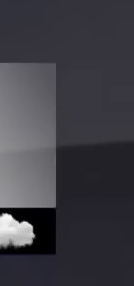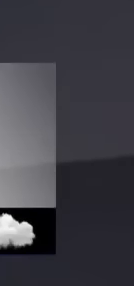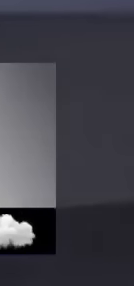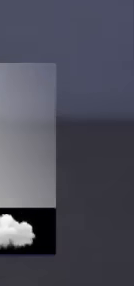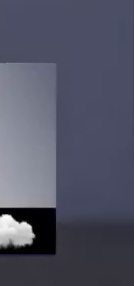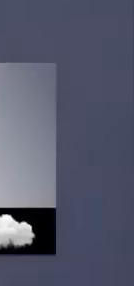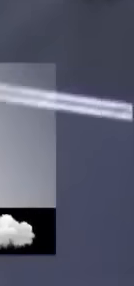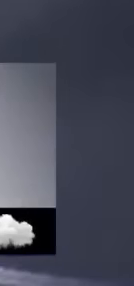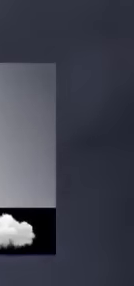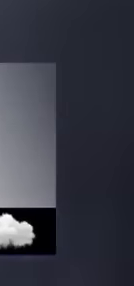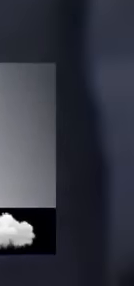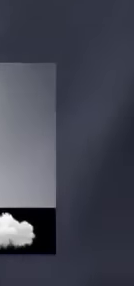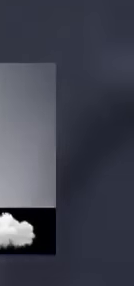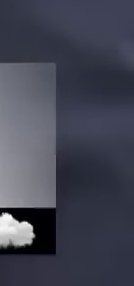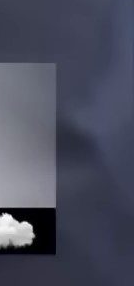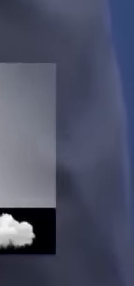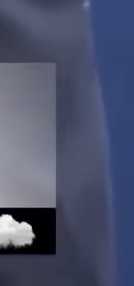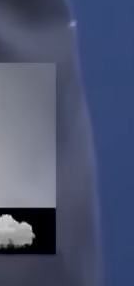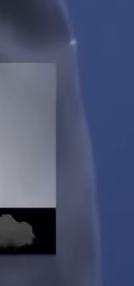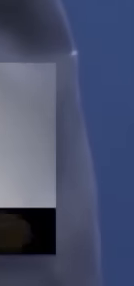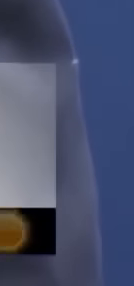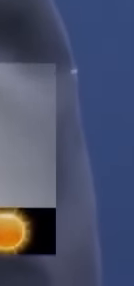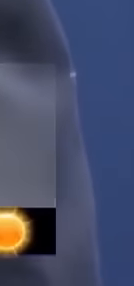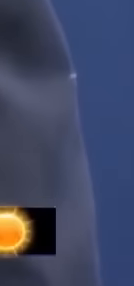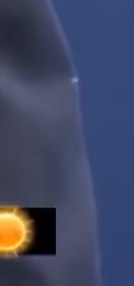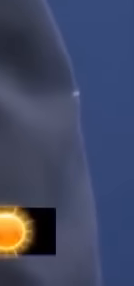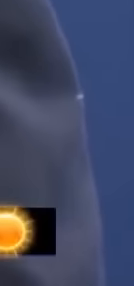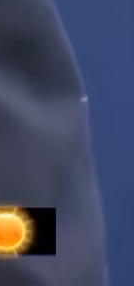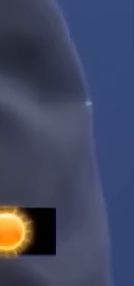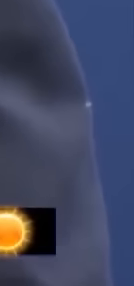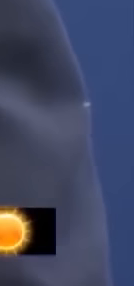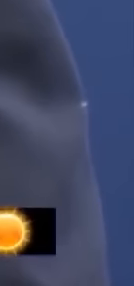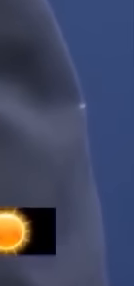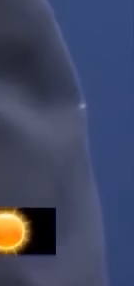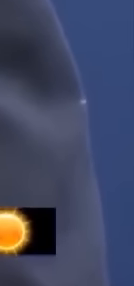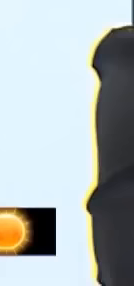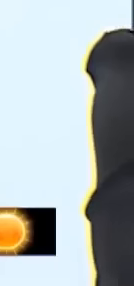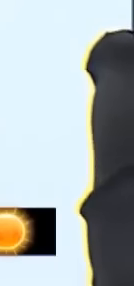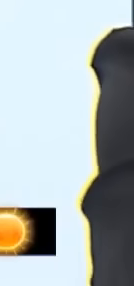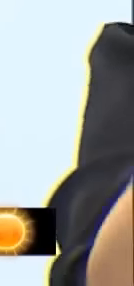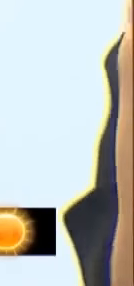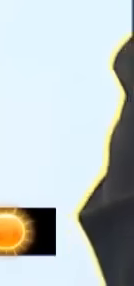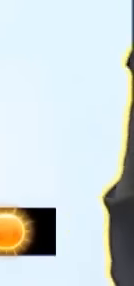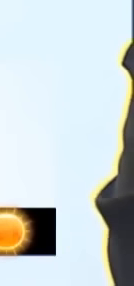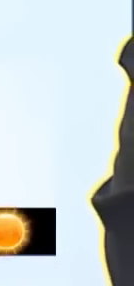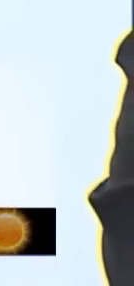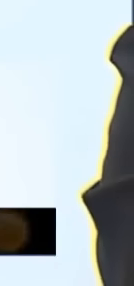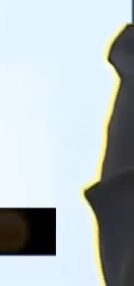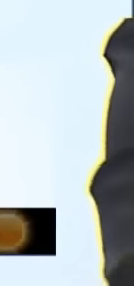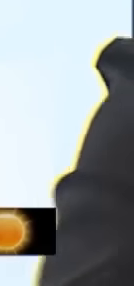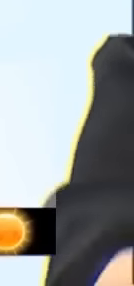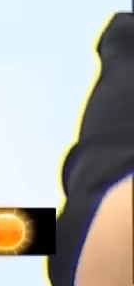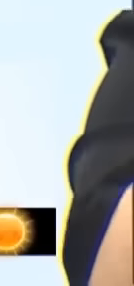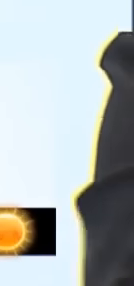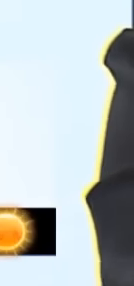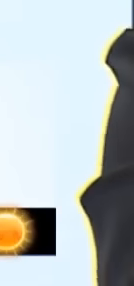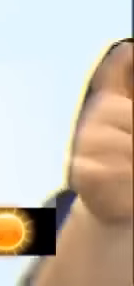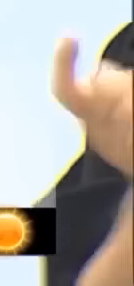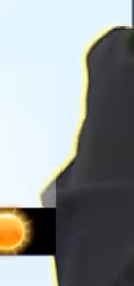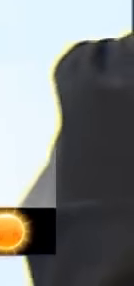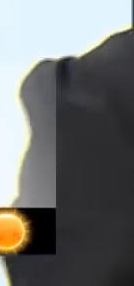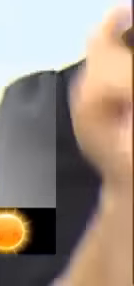환자가 최근 두 차례 명절보다 20% 이상 감소한 덕분이라고 밝혔습니다. 더 필요한 분에게 응급실